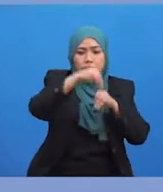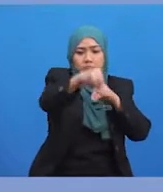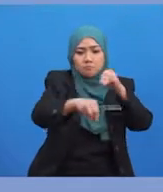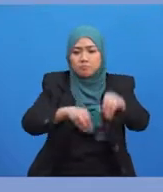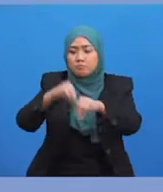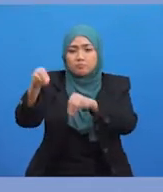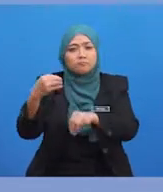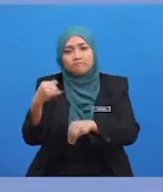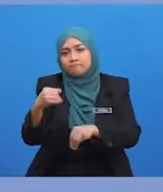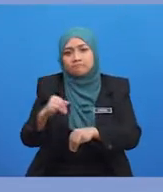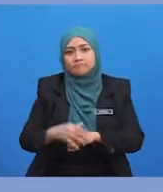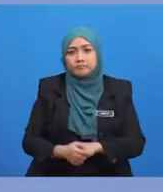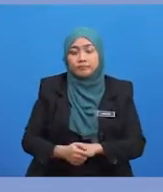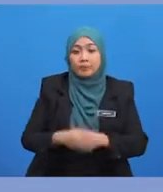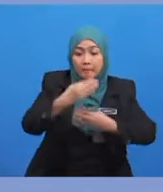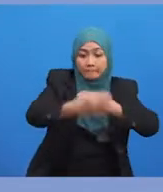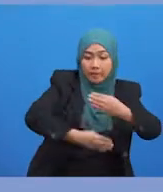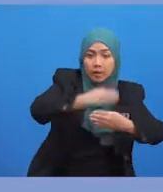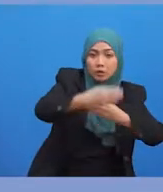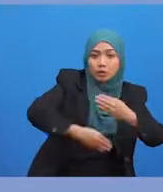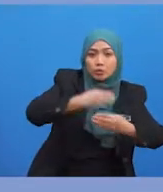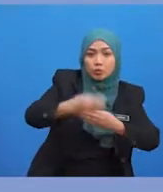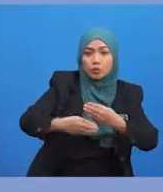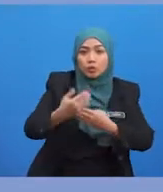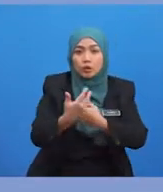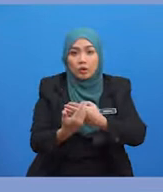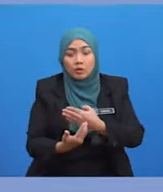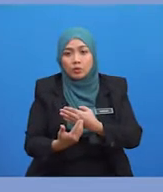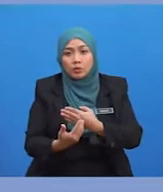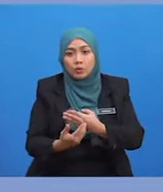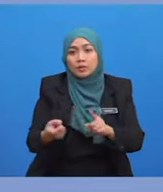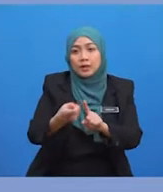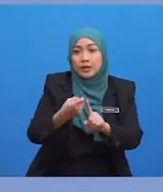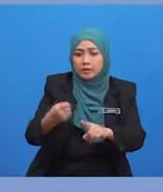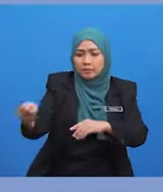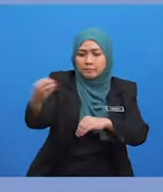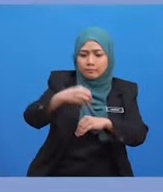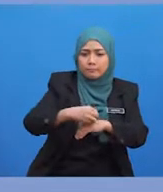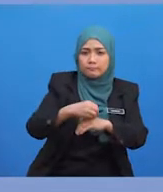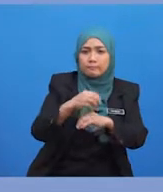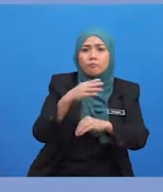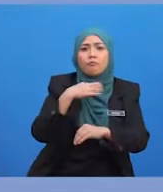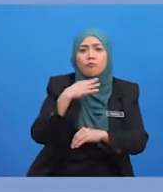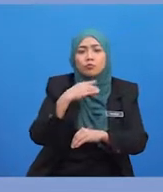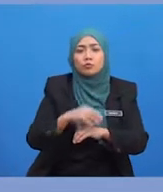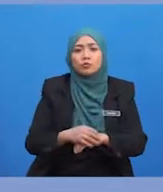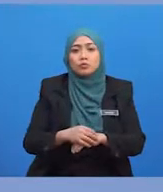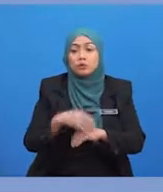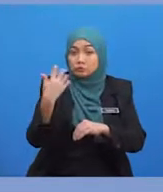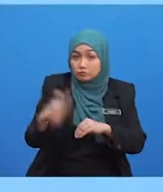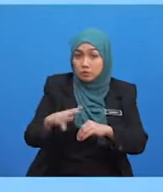untuk melindungi dari jangkitan kuman. Cuci tangan selepas menggunakan